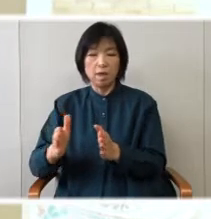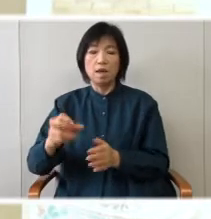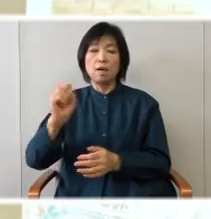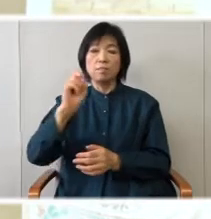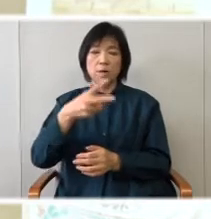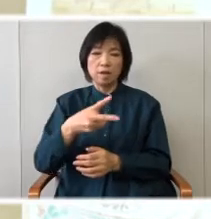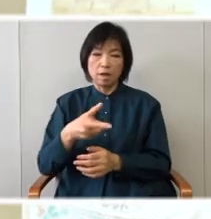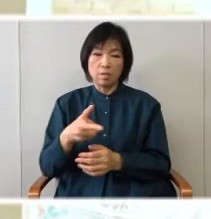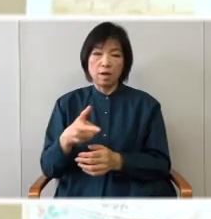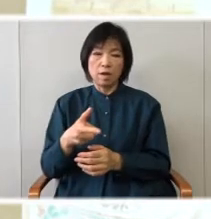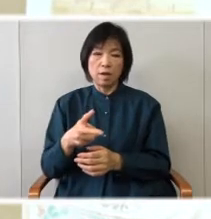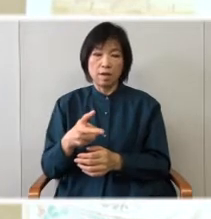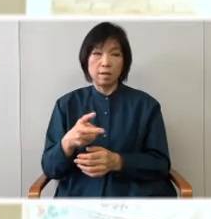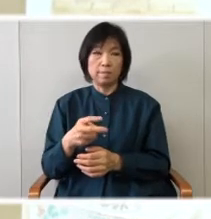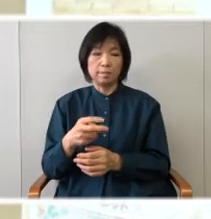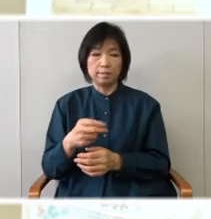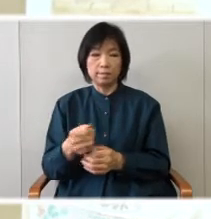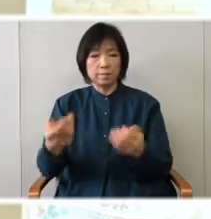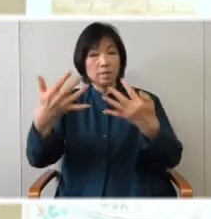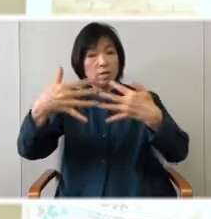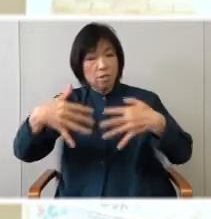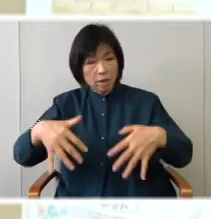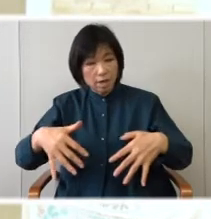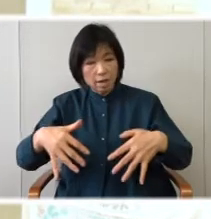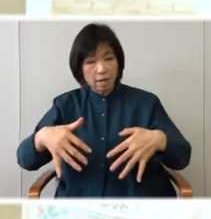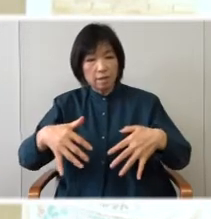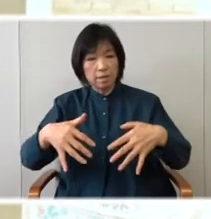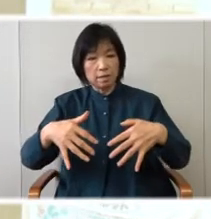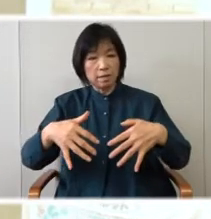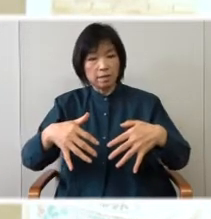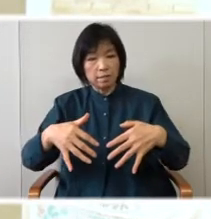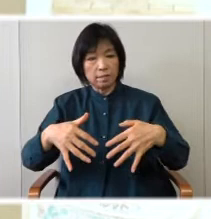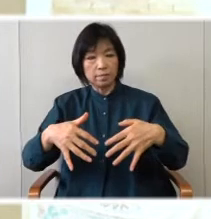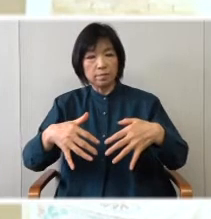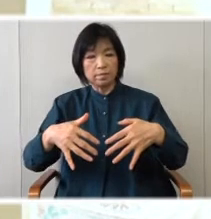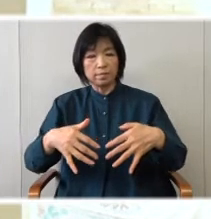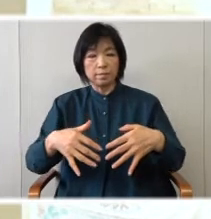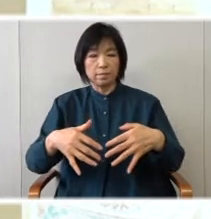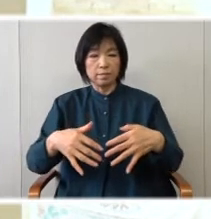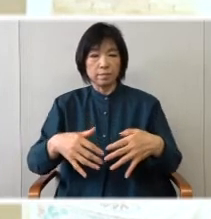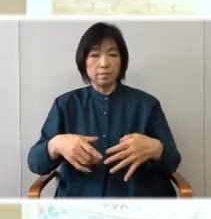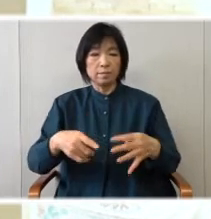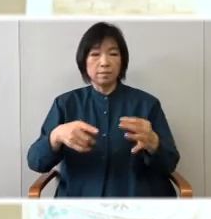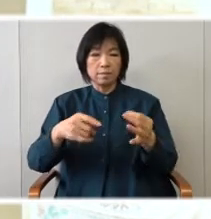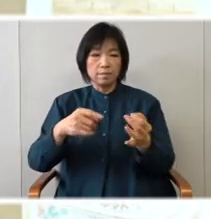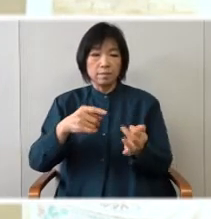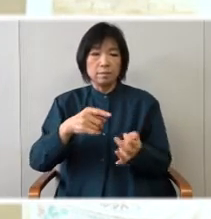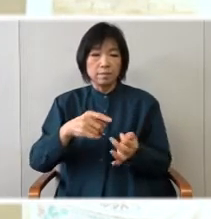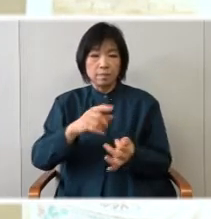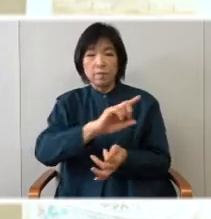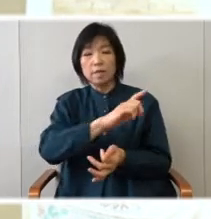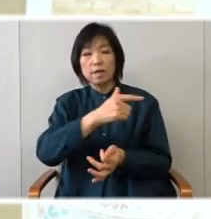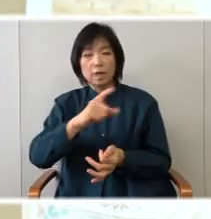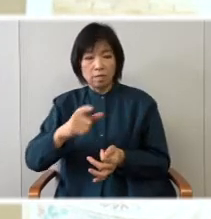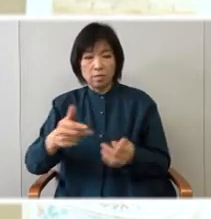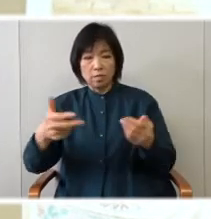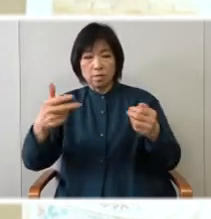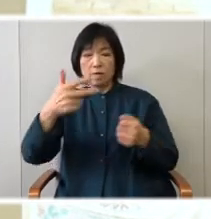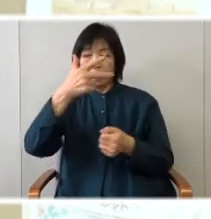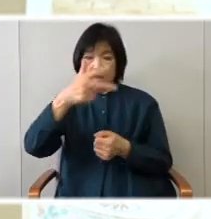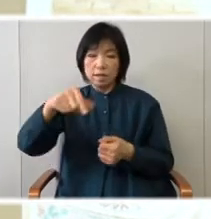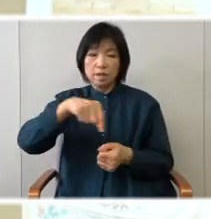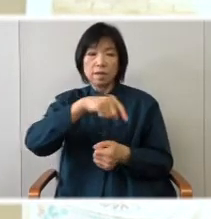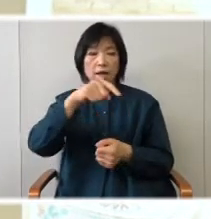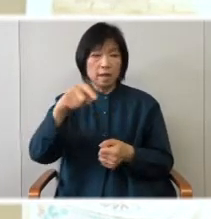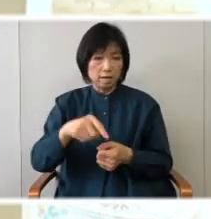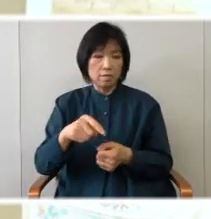象者等が記載をされております。まあ、対象者の項目にありますように、市内の事業者が再